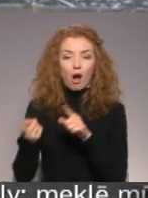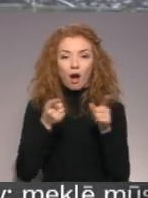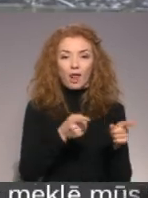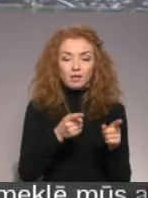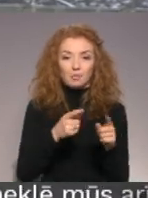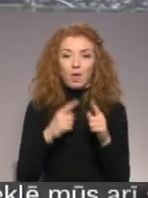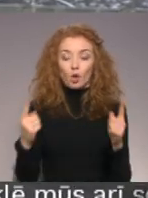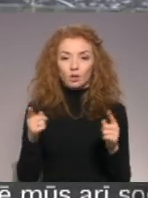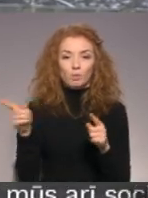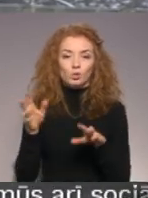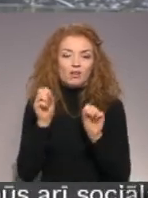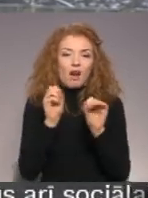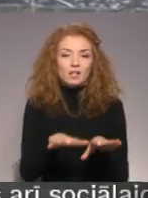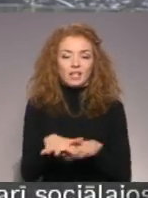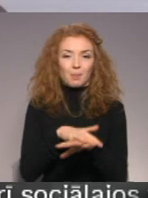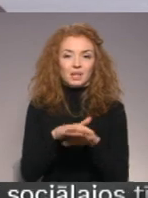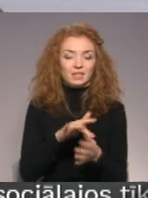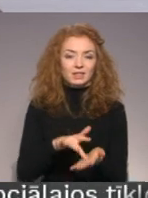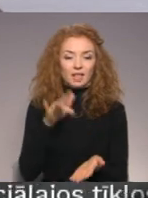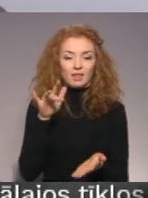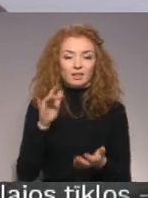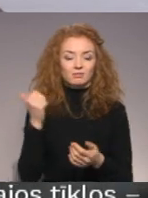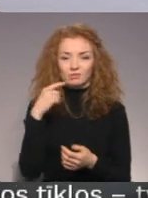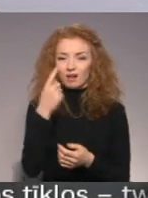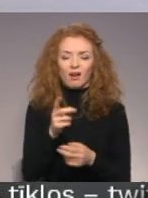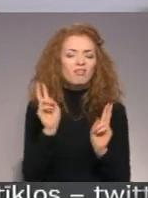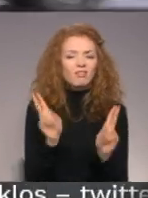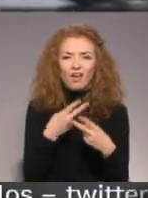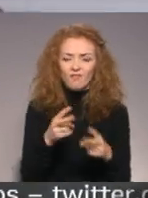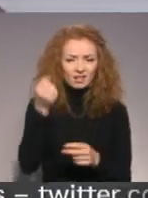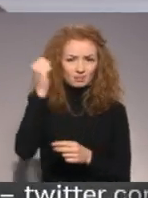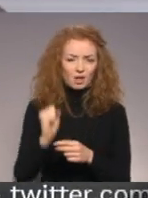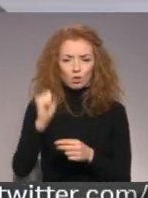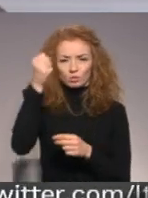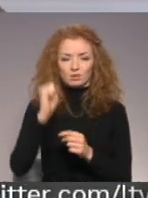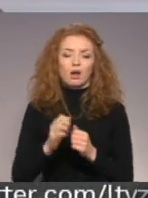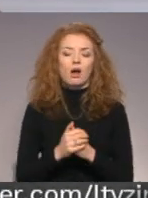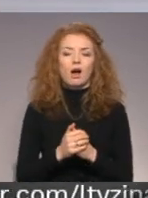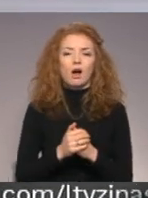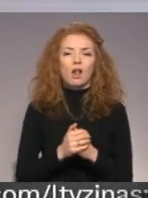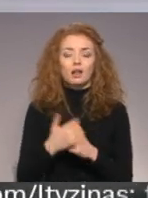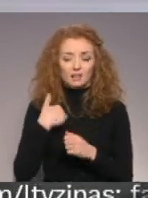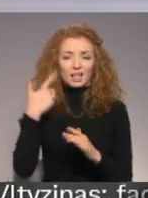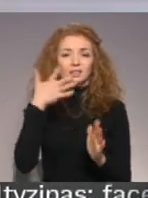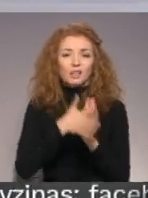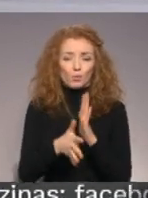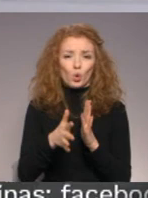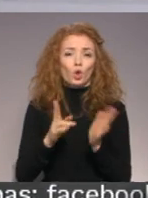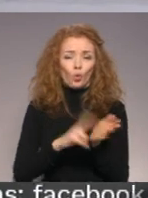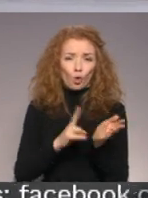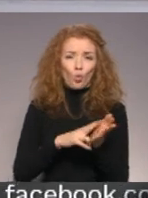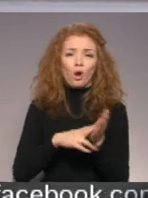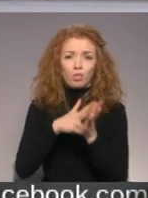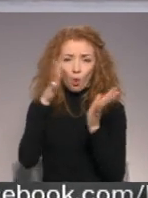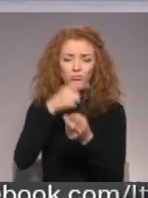laikā tām būs jāpamat sabiedriskais centrs. Nav vajadzīgas mums spēļu zāles. Es saprotu, ka nodokļi no viņām